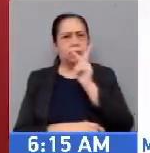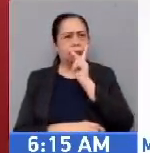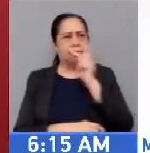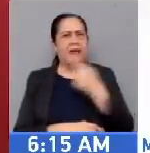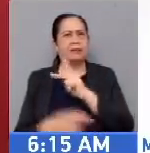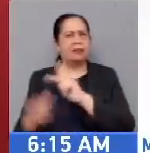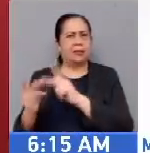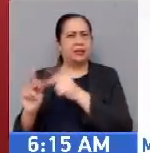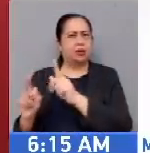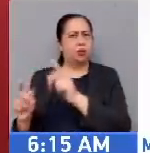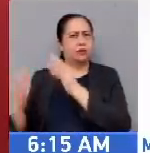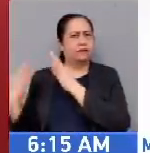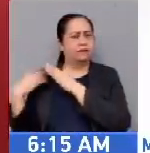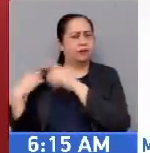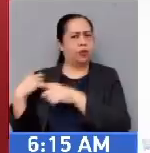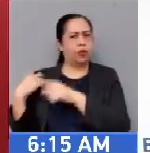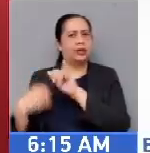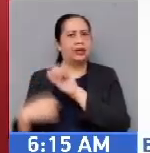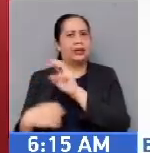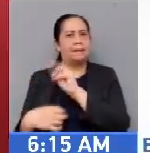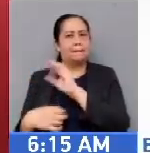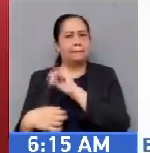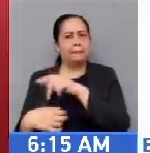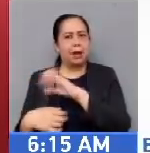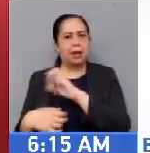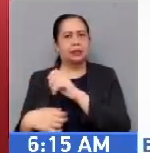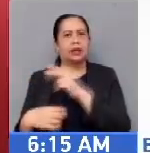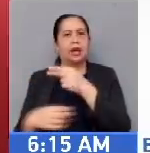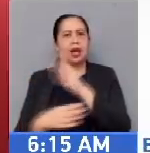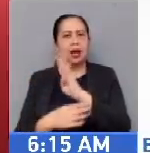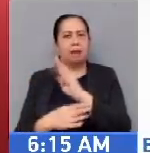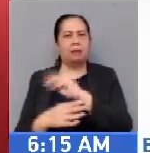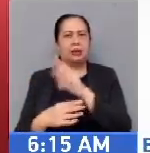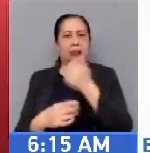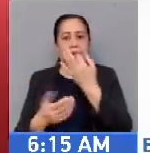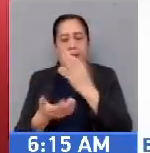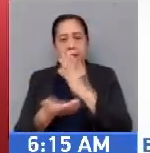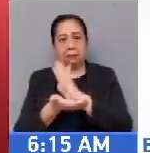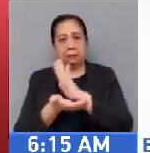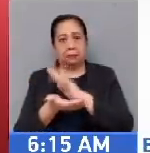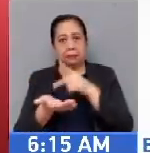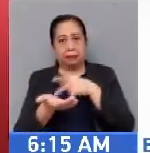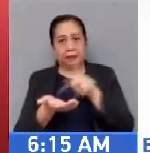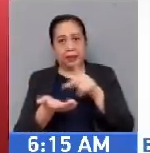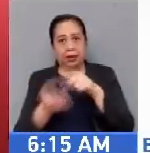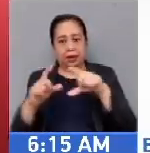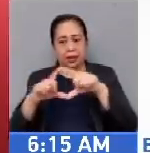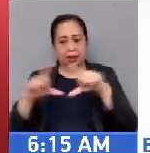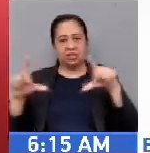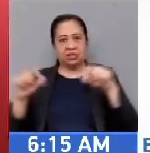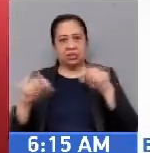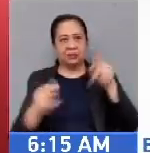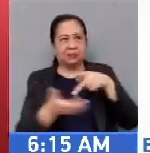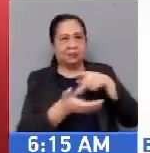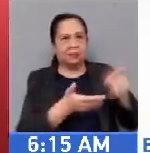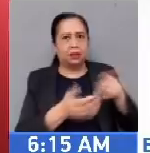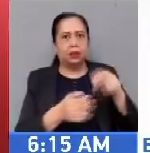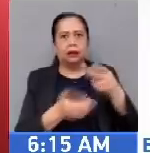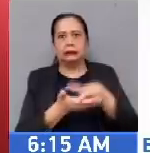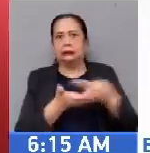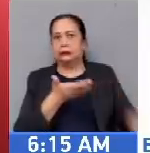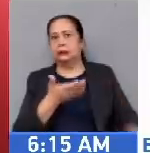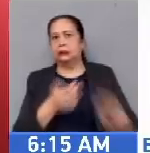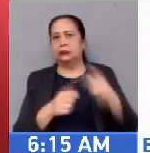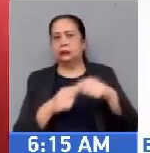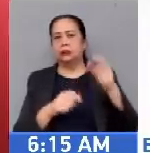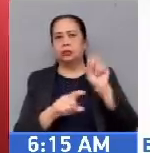na Impact Hub Manila, batawas tumalabog ang 14 million pesos na cheque na pambayad dapat sa venue ng Sofitel. Basa